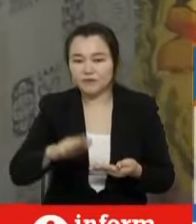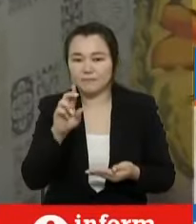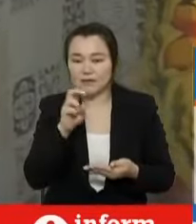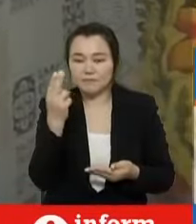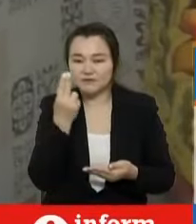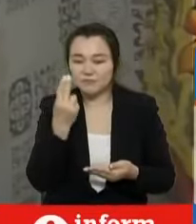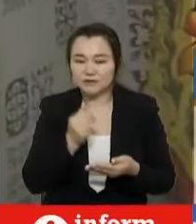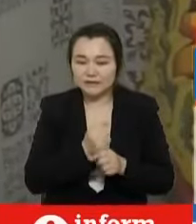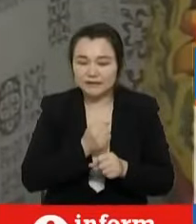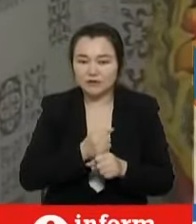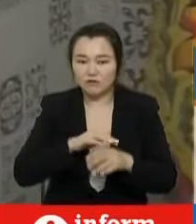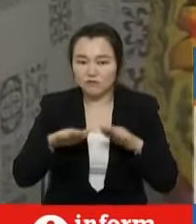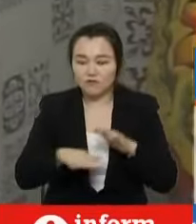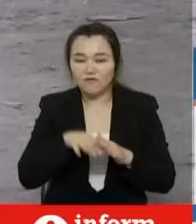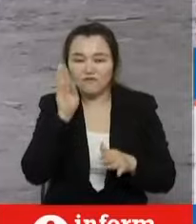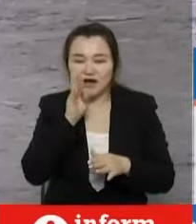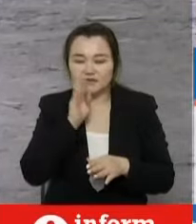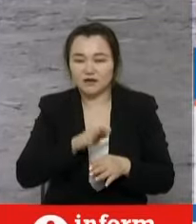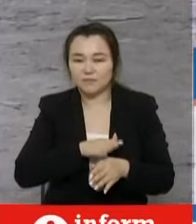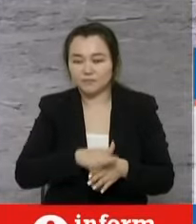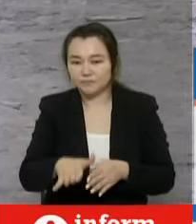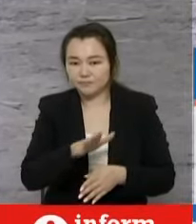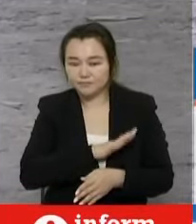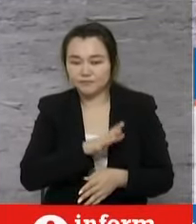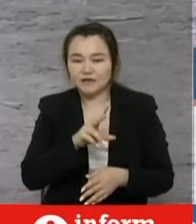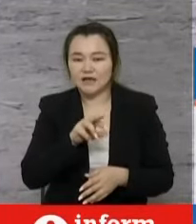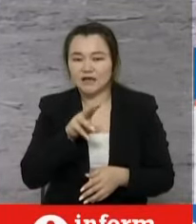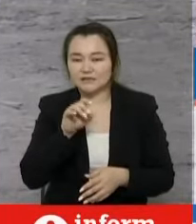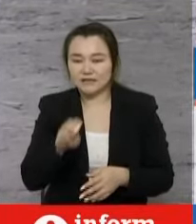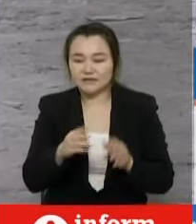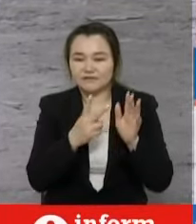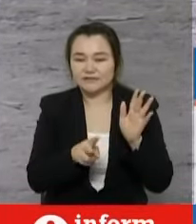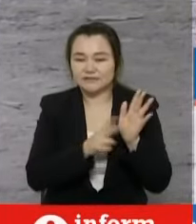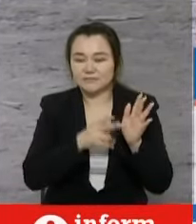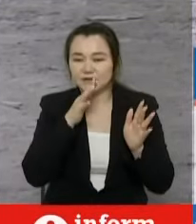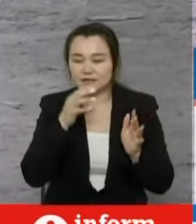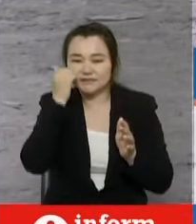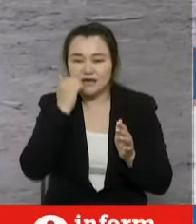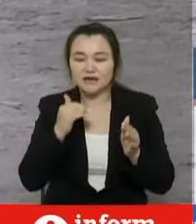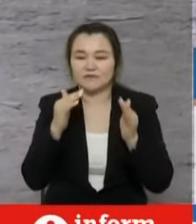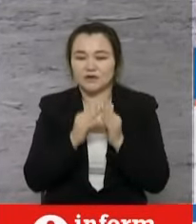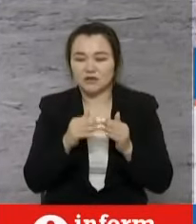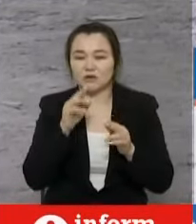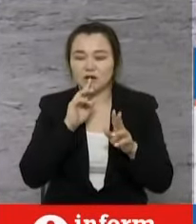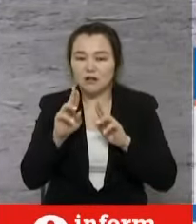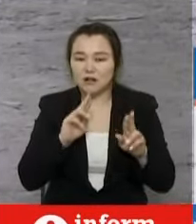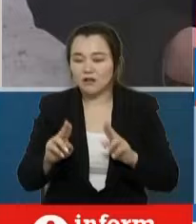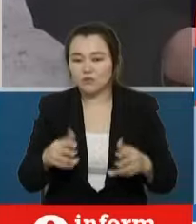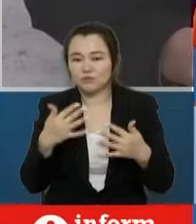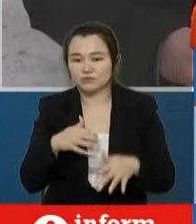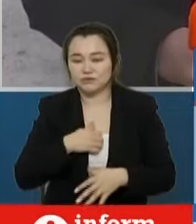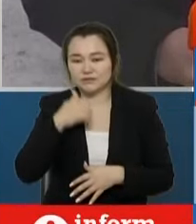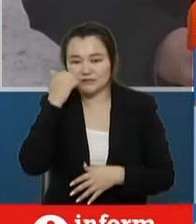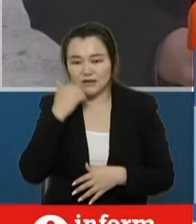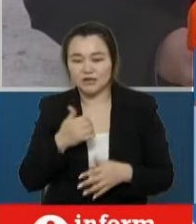Өйткені үйір болған бұл жерді құйып бастаған кезде. Ләззат Нұрышева 27 жыл бойы ескі пәтерімді жамап жасқаумен қартайдым дейді.